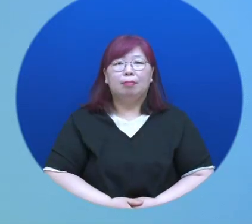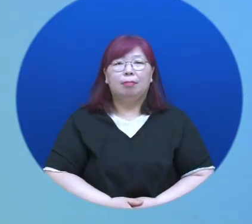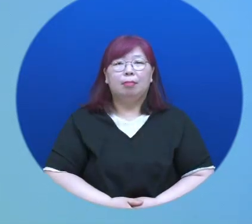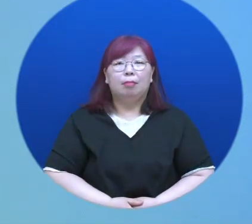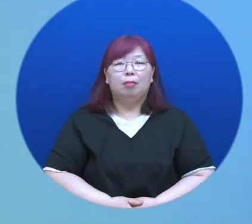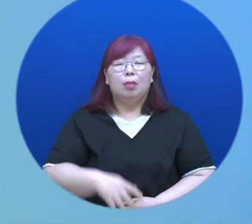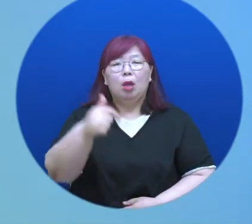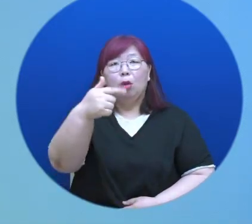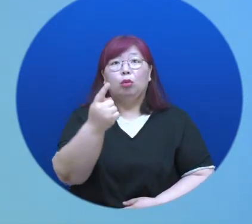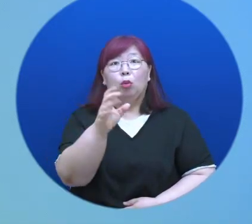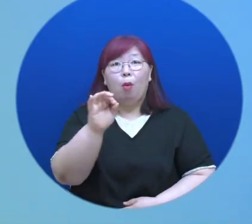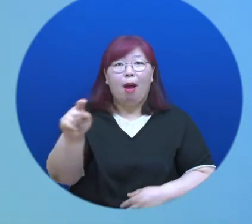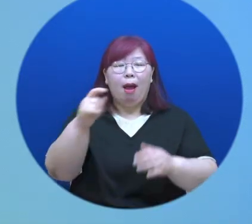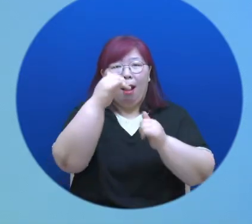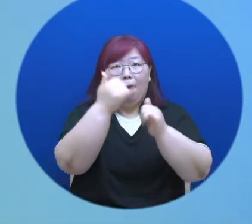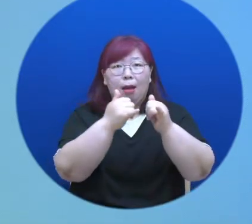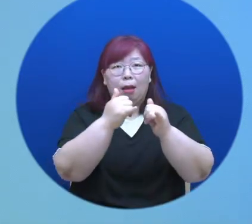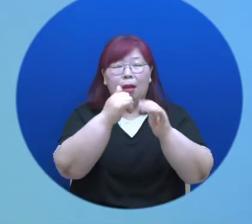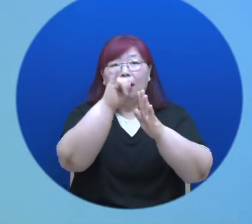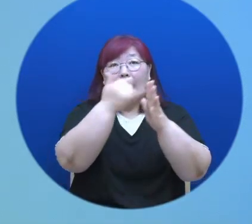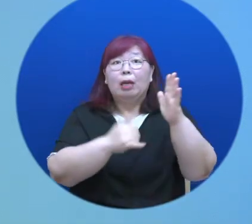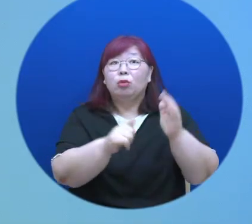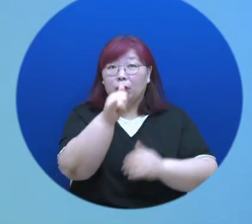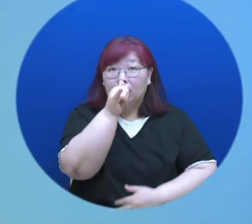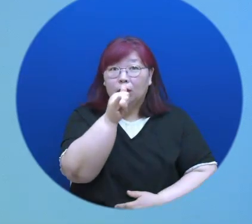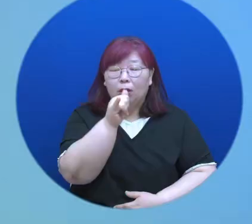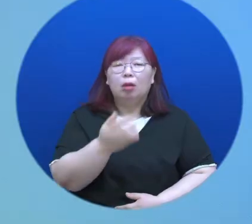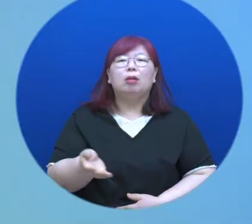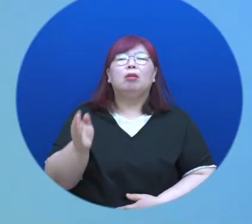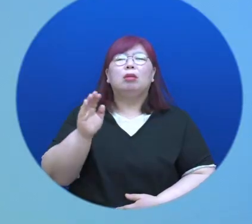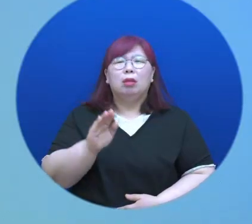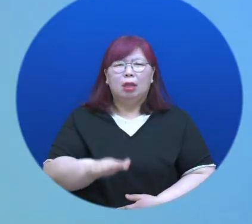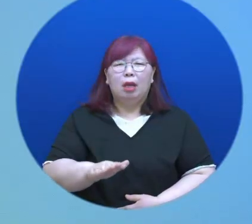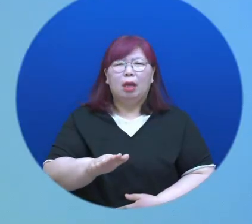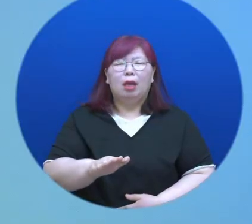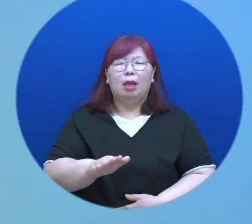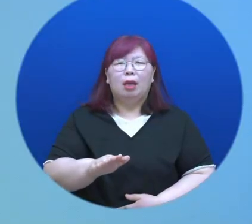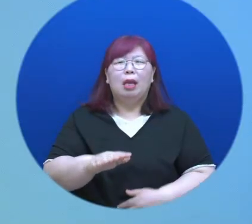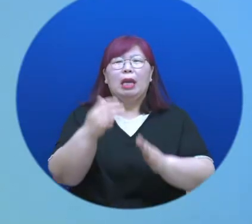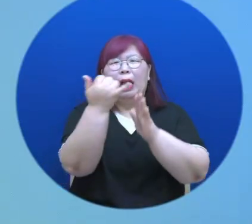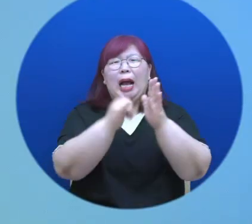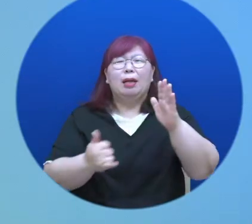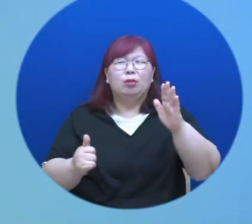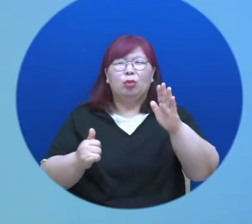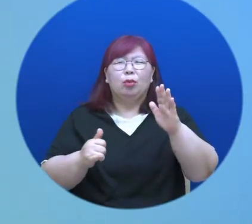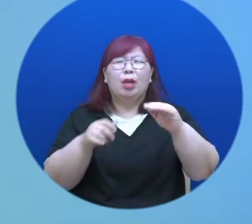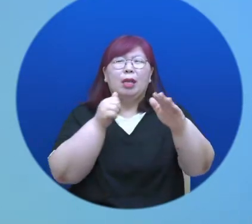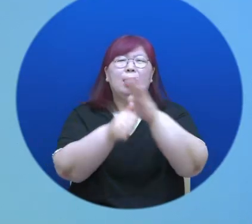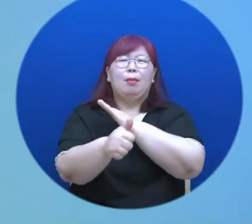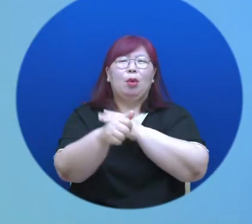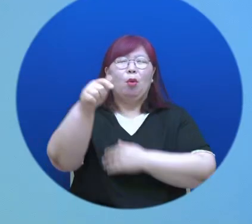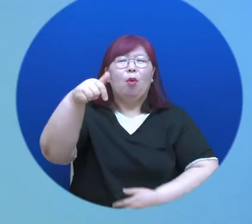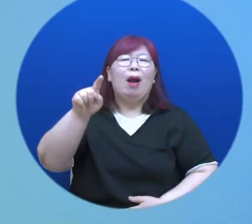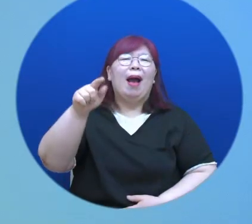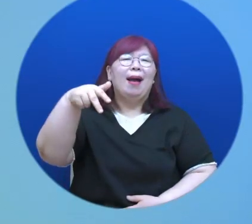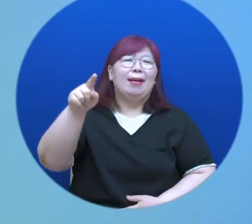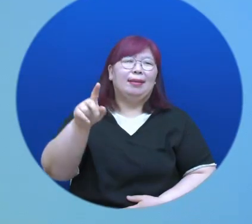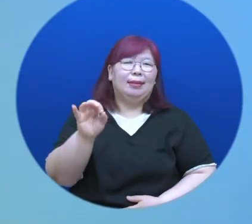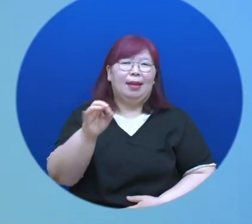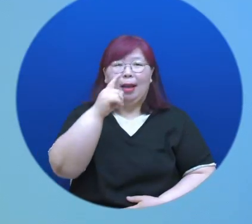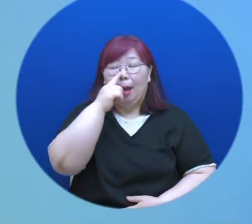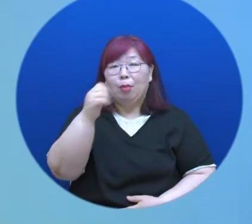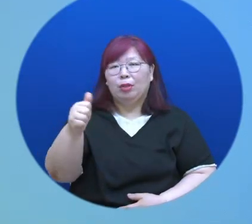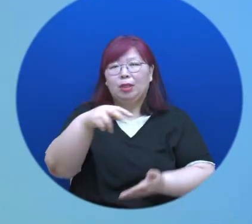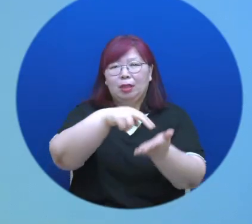노아의 가족들이 있기는 했죠. 그러나 노아는 가장이었습니다. 가장들은